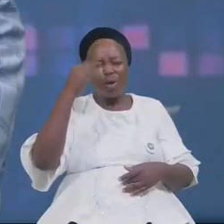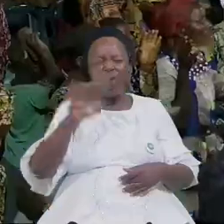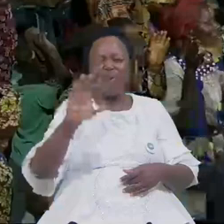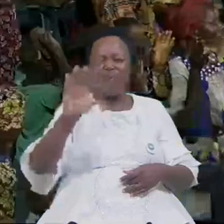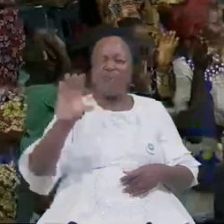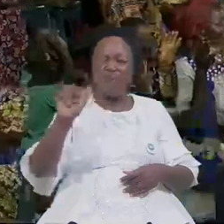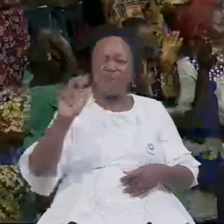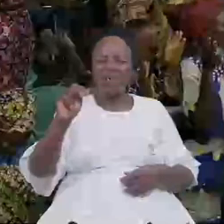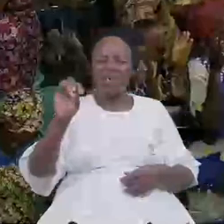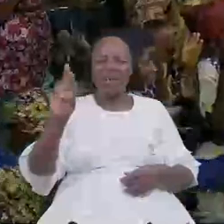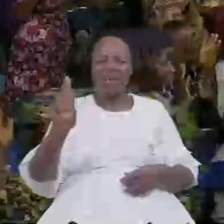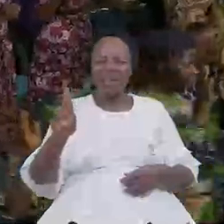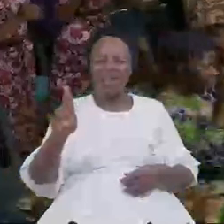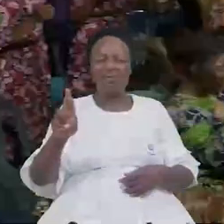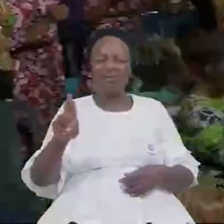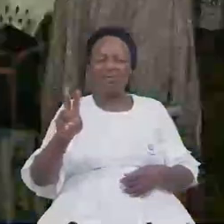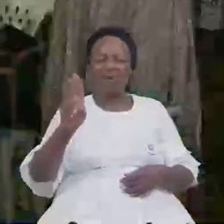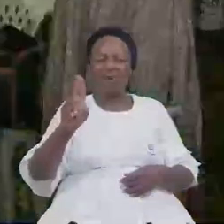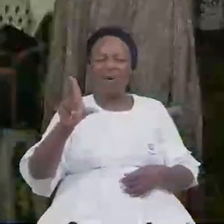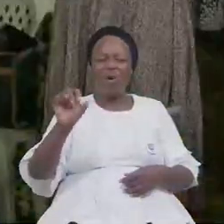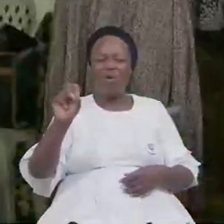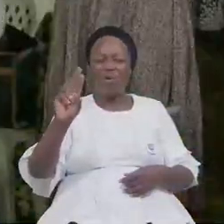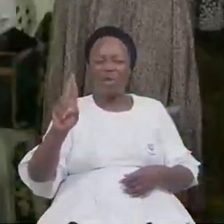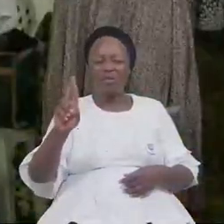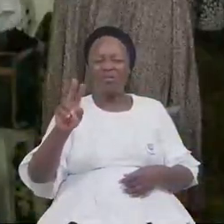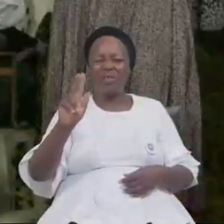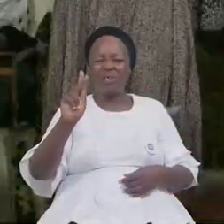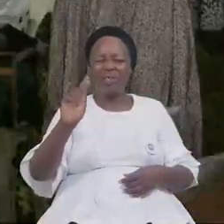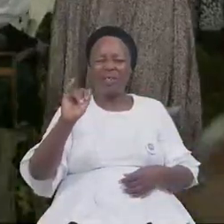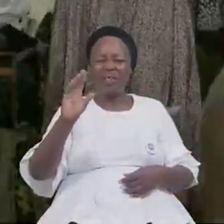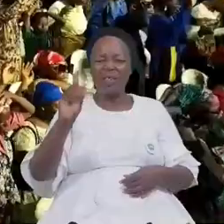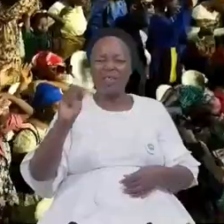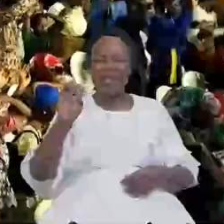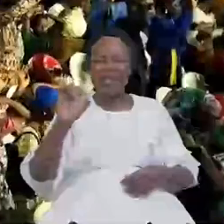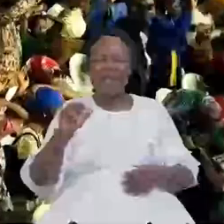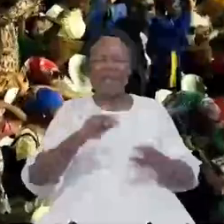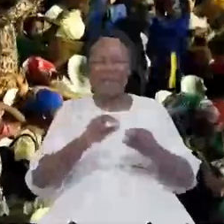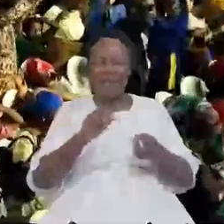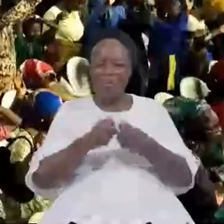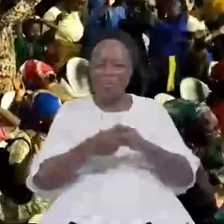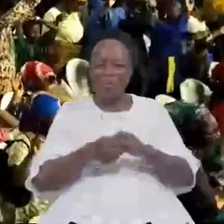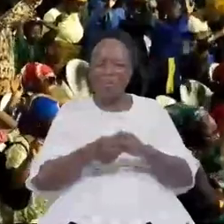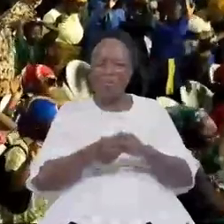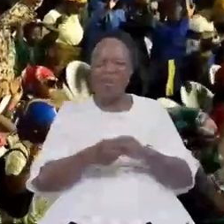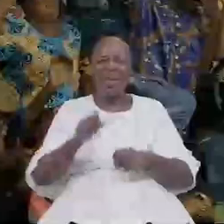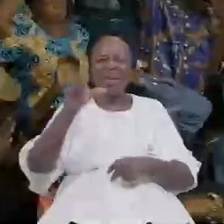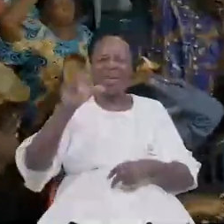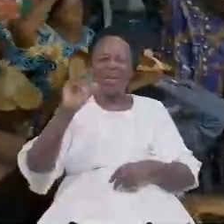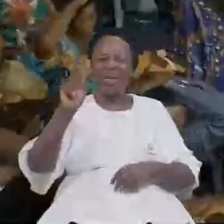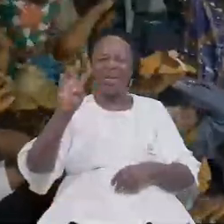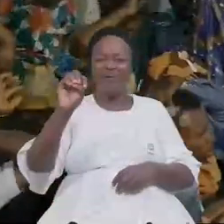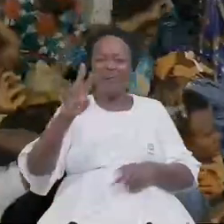d'ulcères, des calculs rénaux, d'insuffisance rénale,